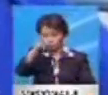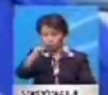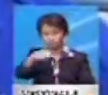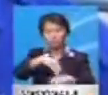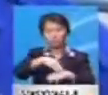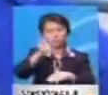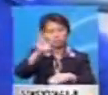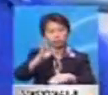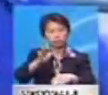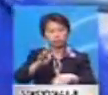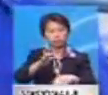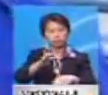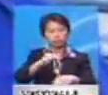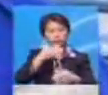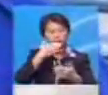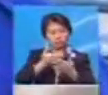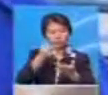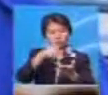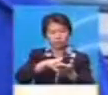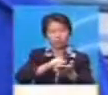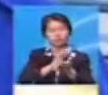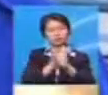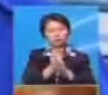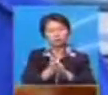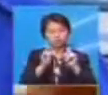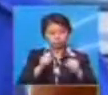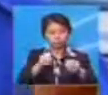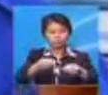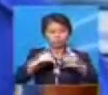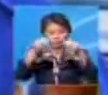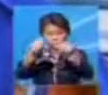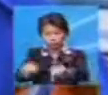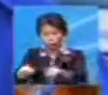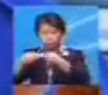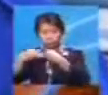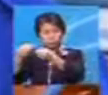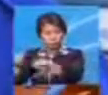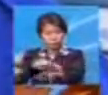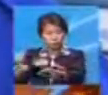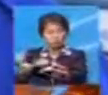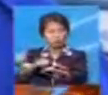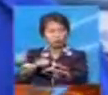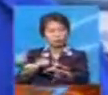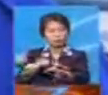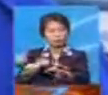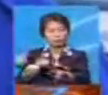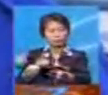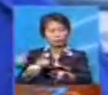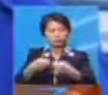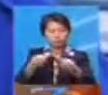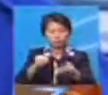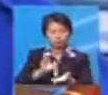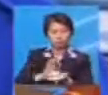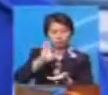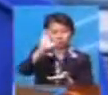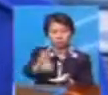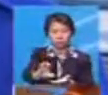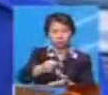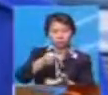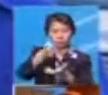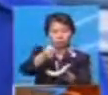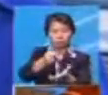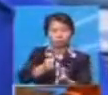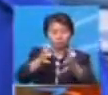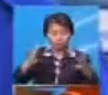lebih giat lagi supaya kita dapat memberikan iaitu dari segi peruntukan yang lebih banyak